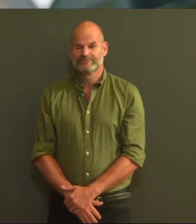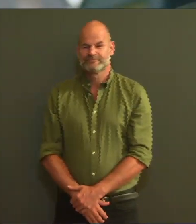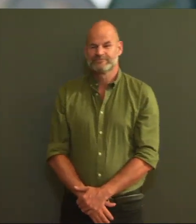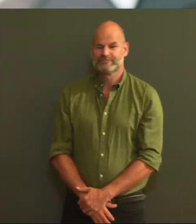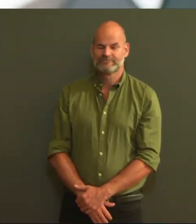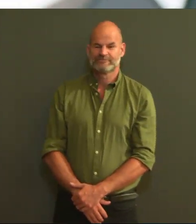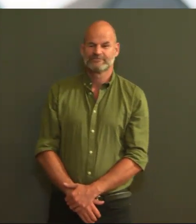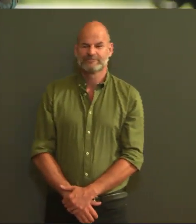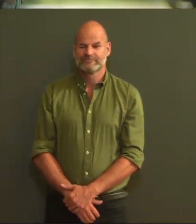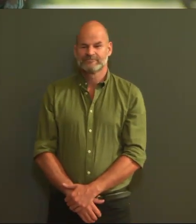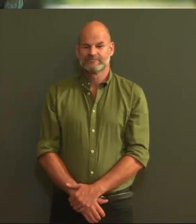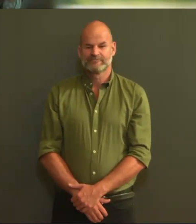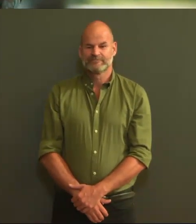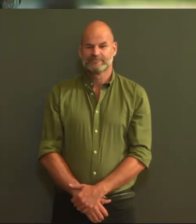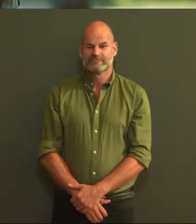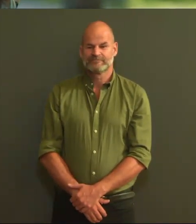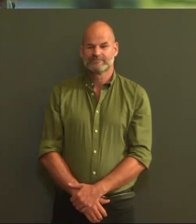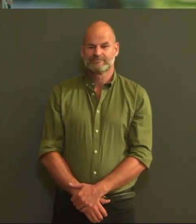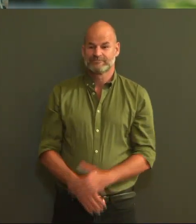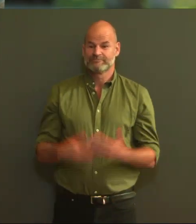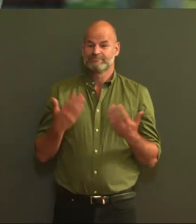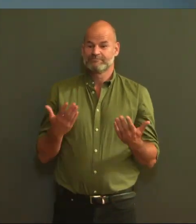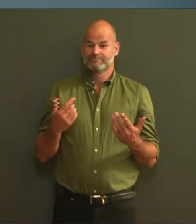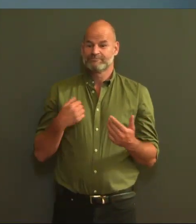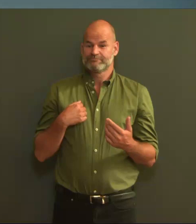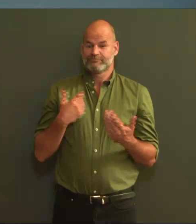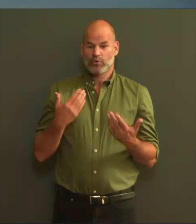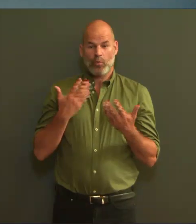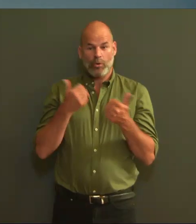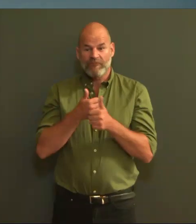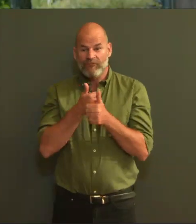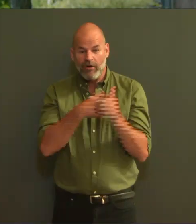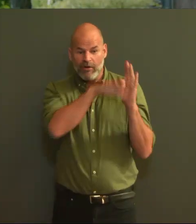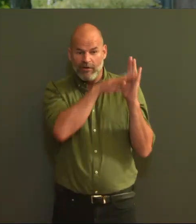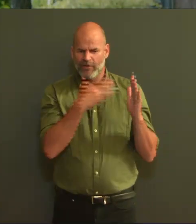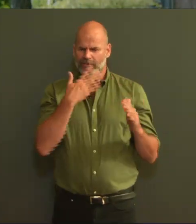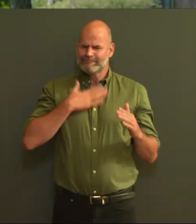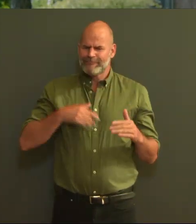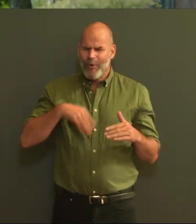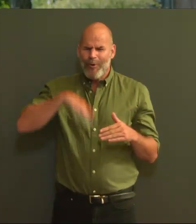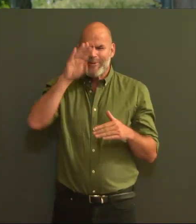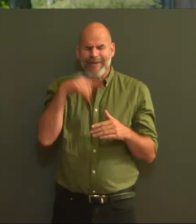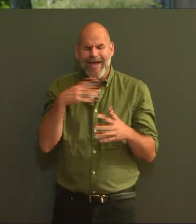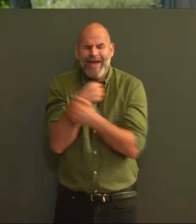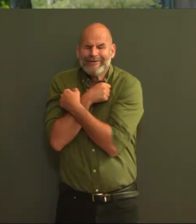Ik doe het zodat ik mijn oma snel weer kan knuffelen. Dat zou toch de normaalste zaak ter wereld moeten zijn.